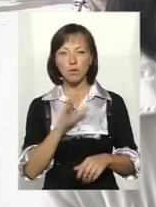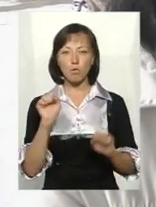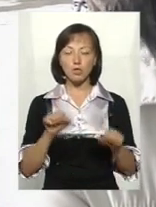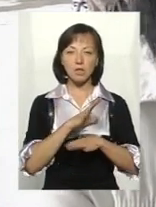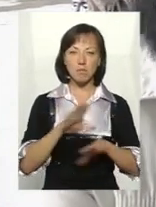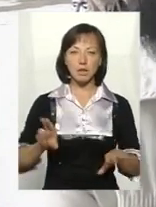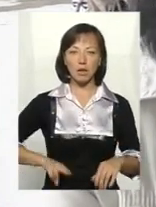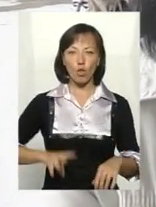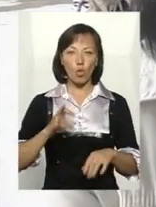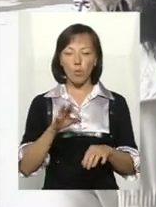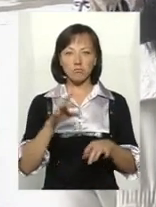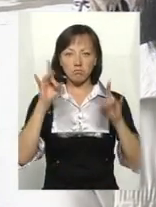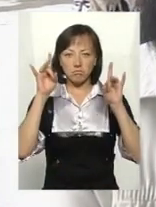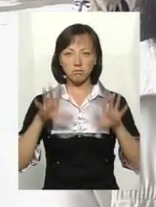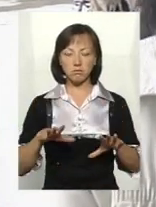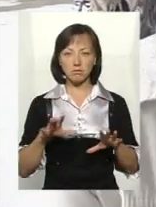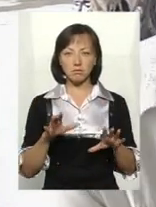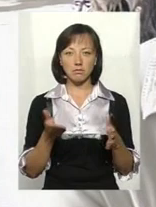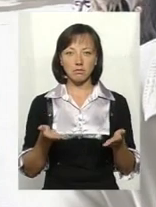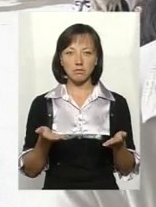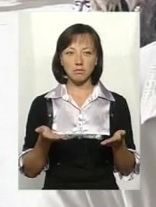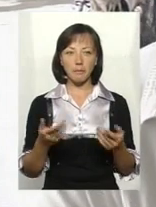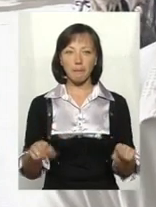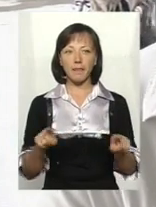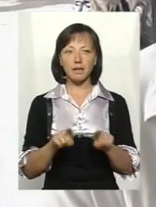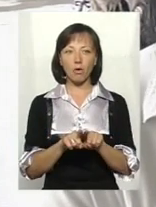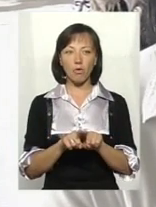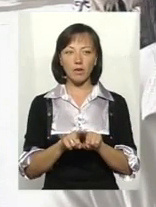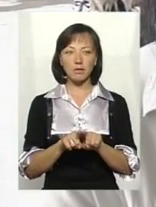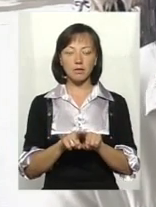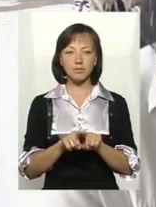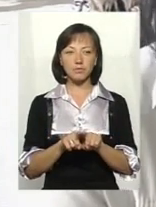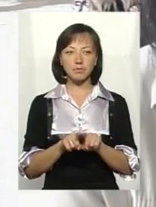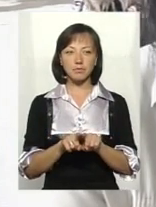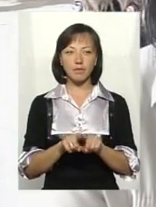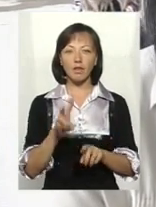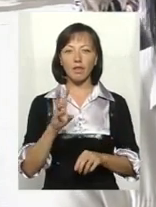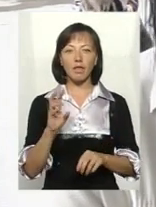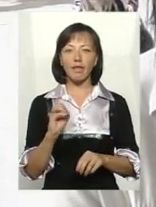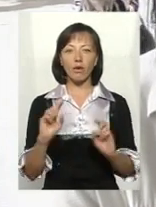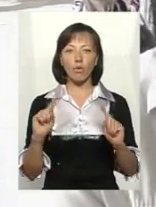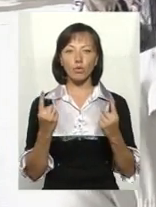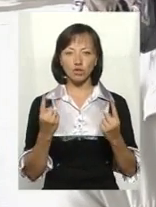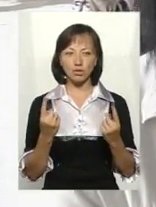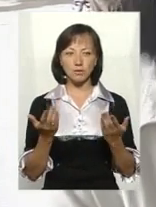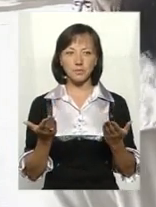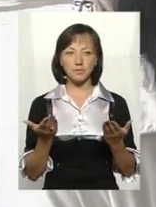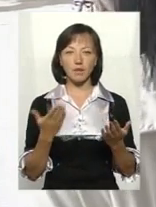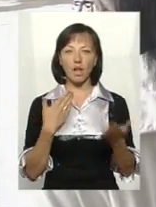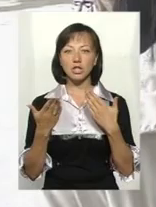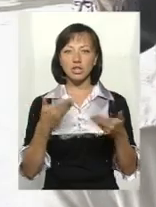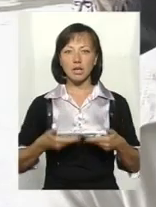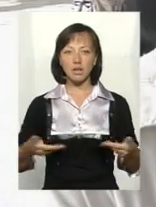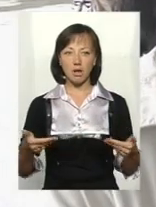директором. Но мы не ожидали просто-напросто такого, как сказать, не очень отношения